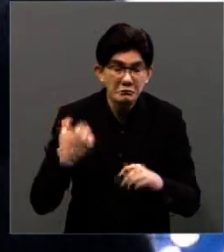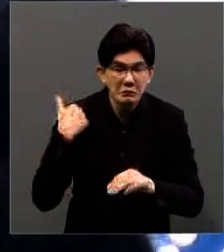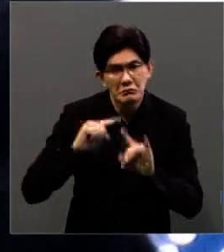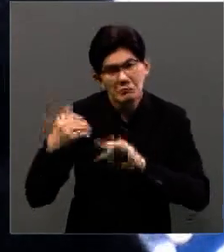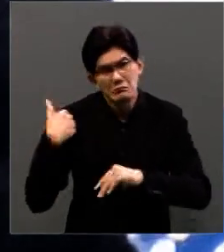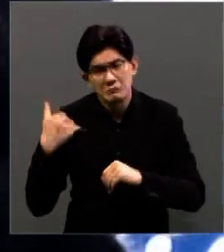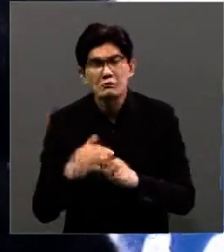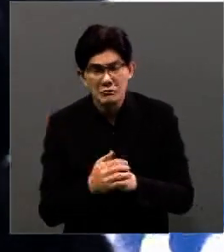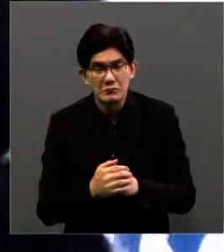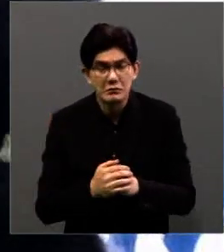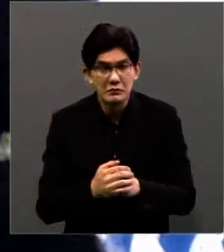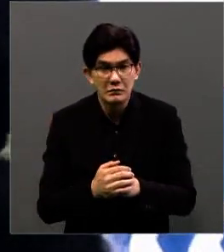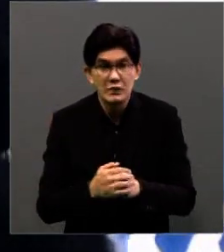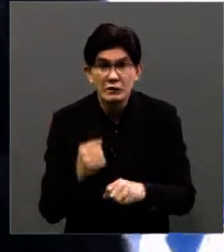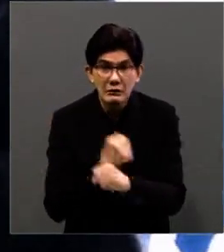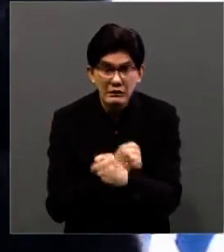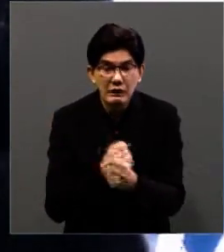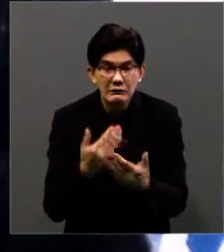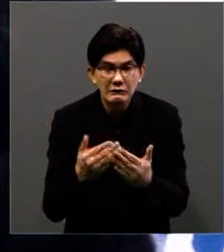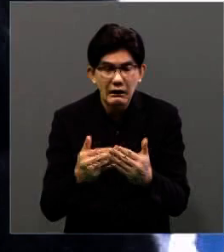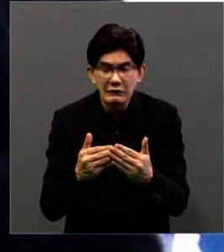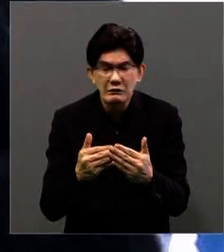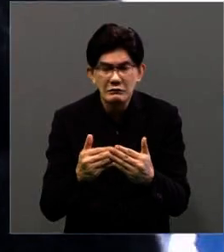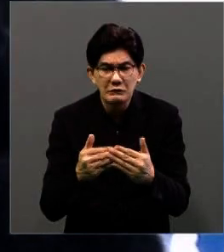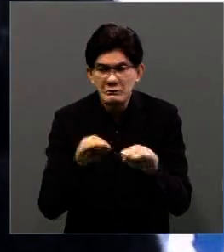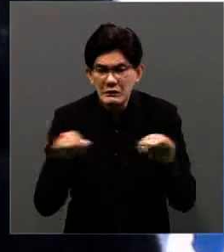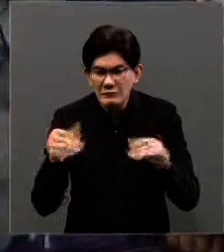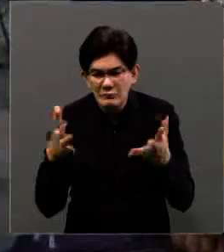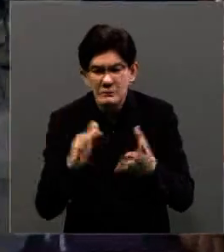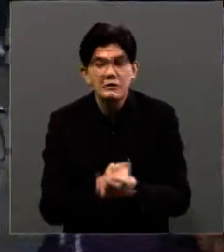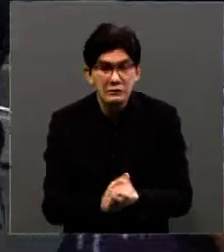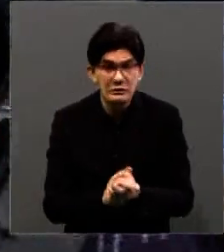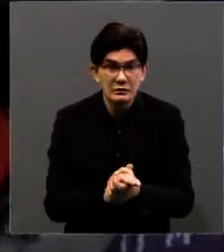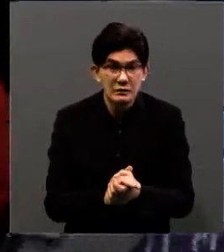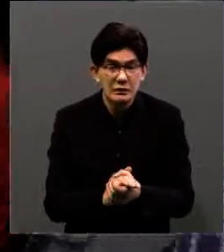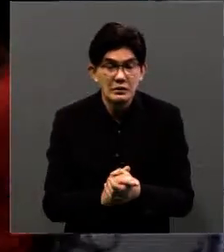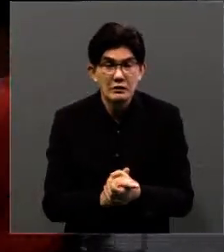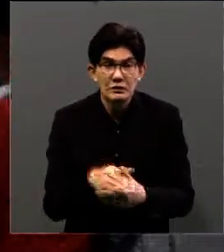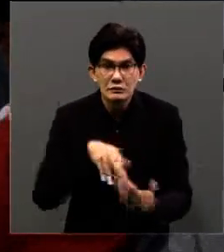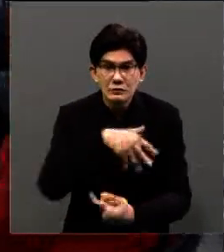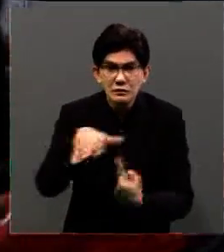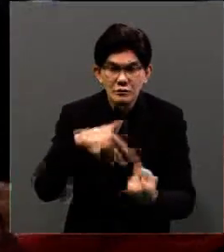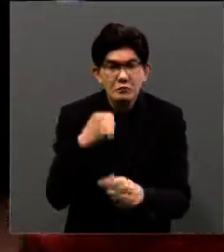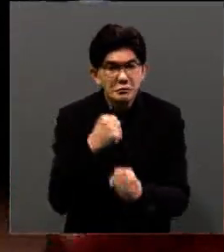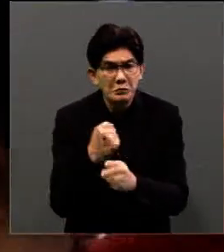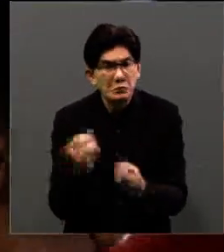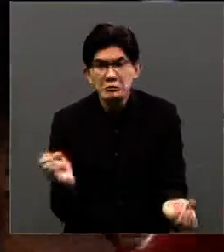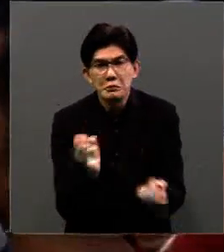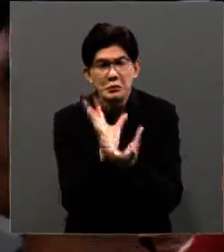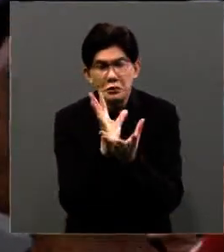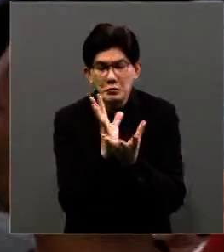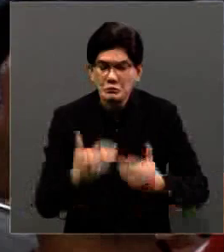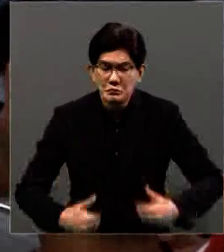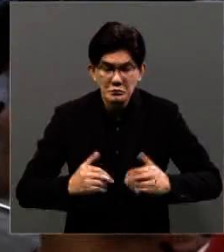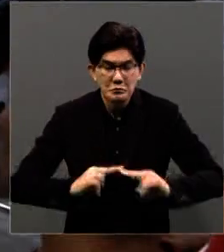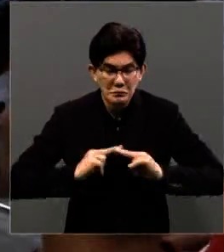กำหนดค่าตอบแทนที่ต่ำกว่ามาตรฐานการทำงานเกินเวลาโดยไม่มีค่าชดเชยหรือสภาพแวดล้อมในการทำงานที่เป็นอันตรายส่งผล